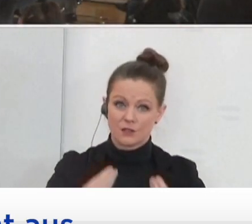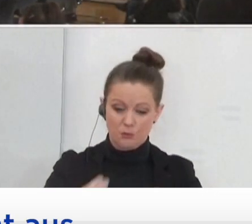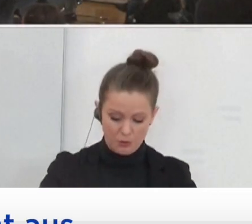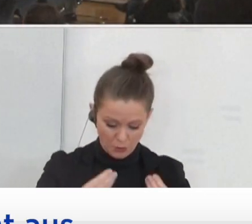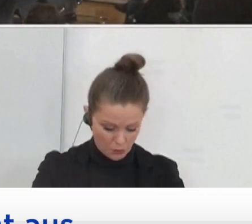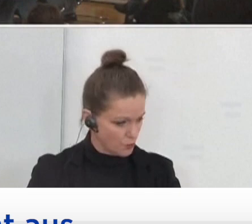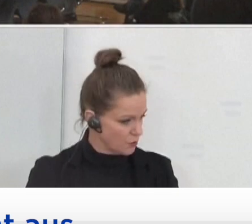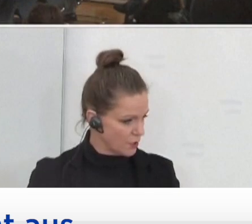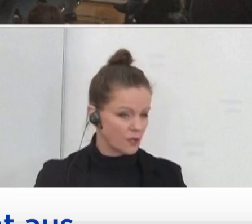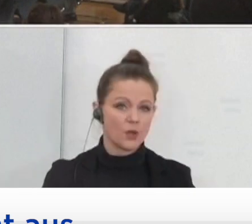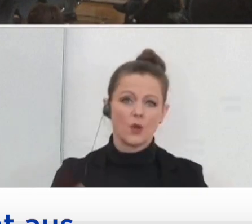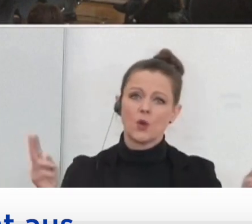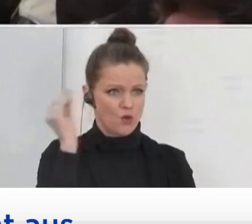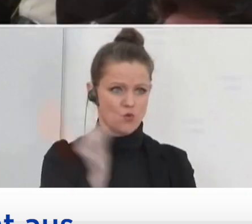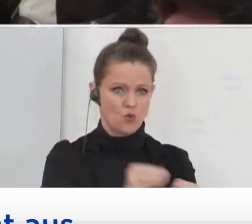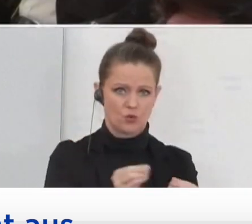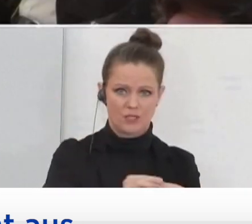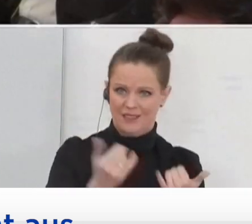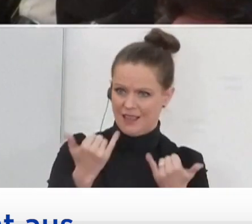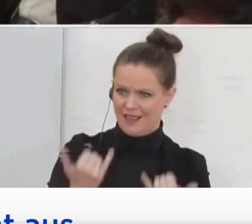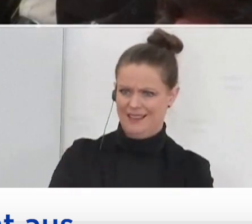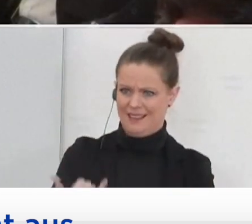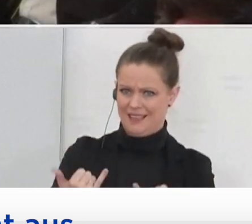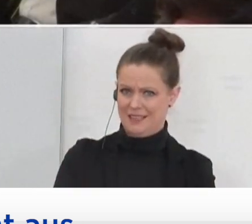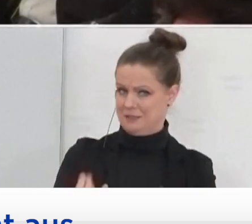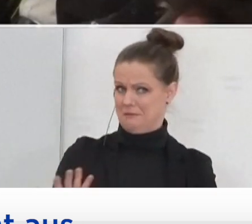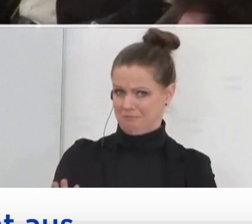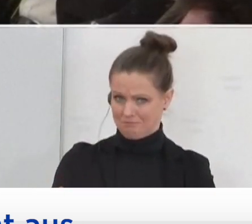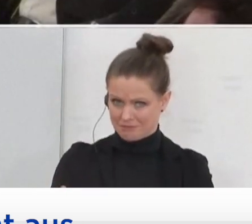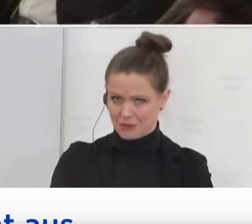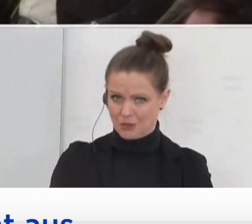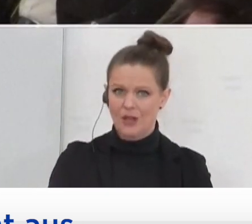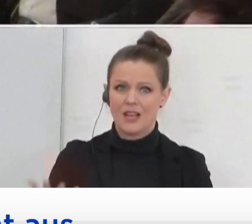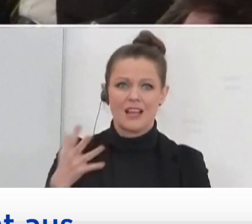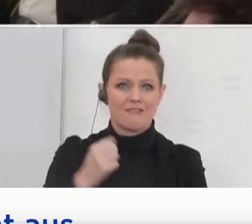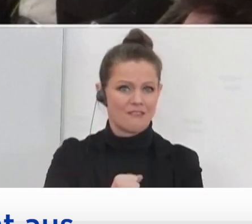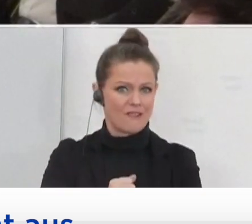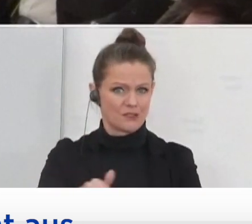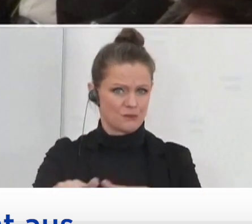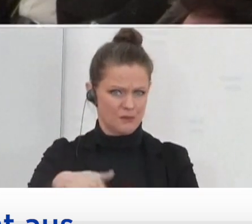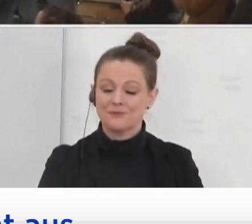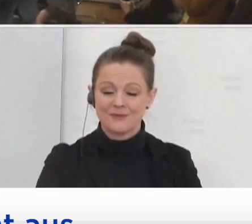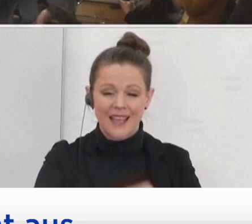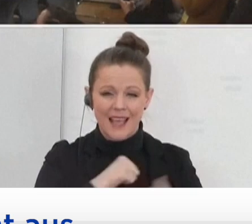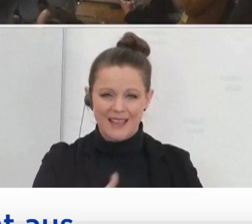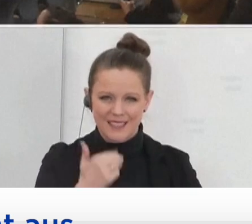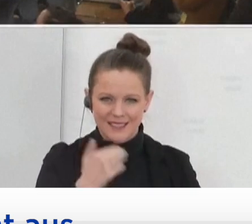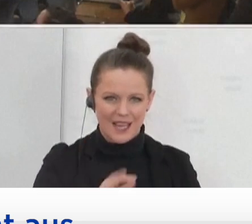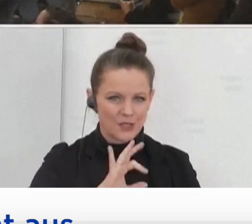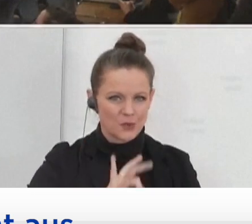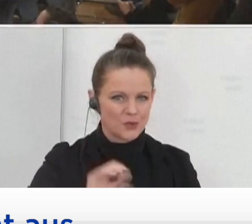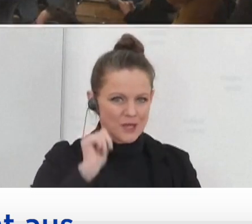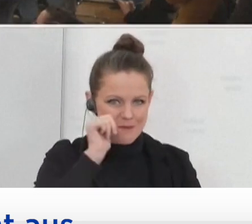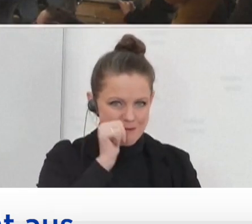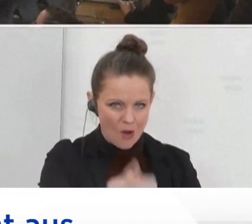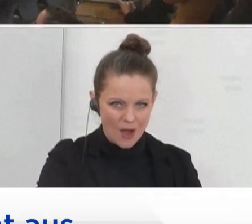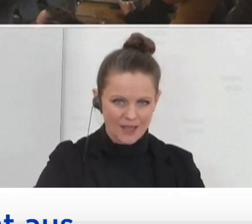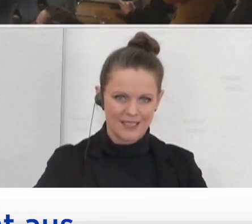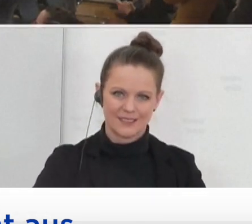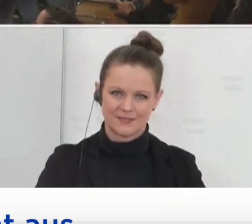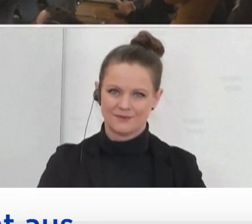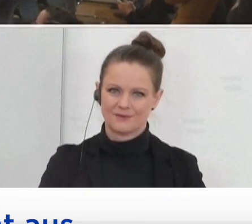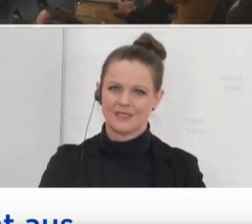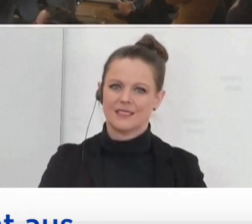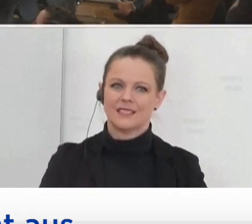gerechtfertigt mit dem beschluss zur vorläufigen aussetzung der impfpflicht folgte die regierung der empfehlung einer expertenkommission mitte juni